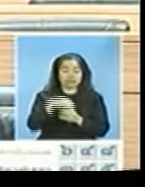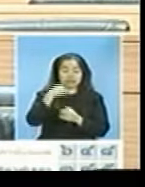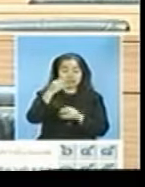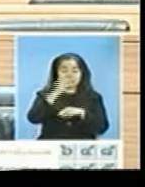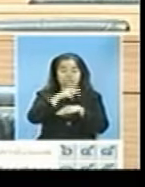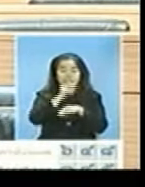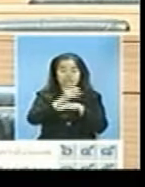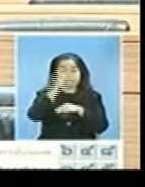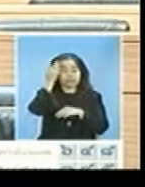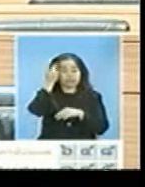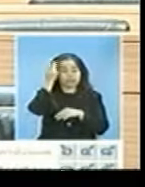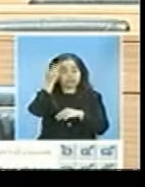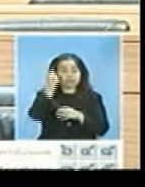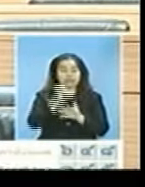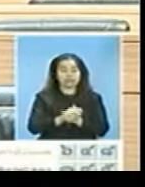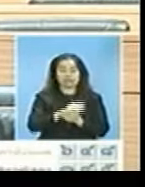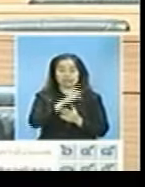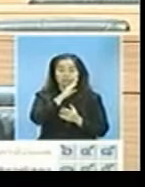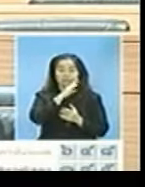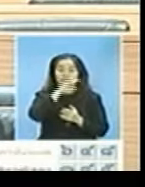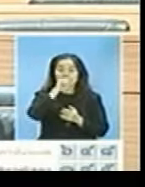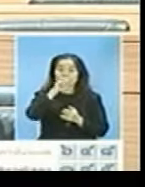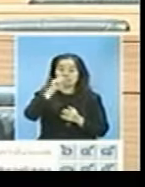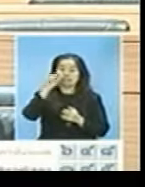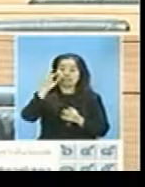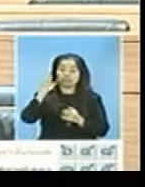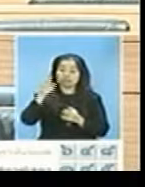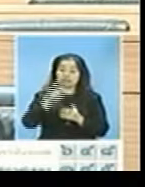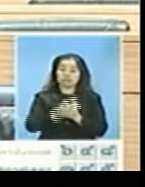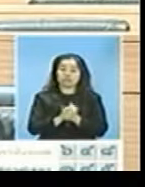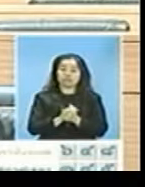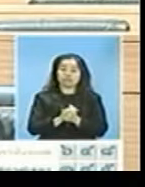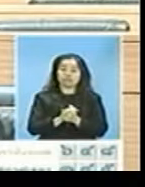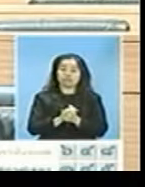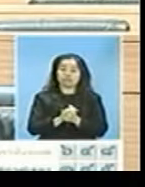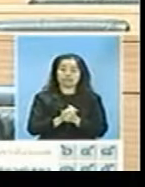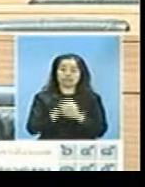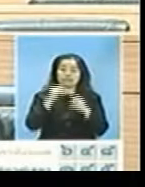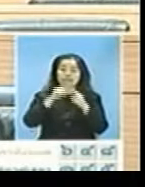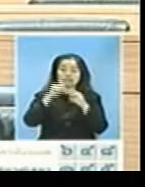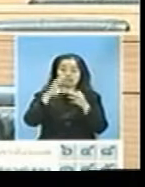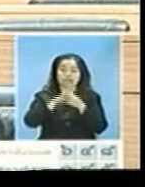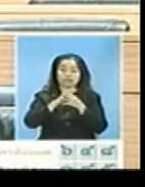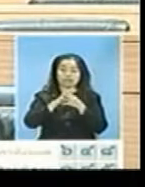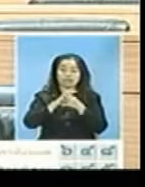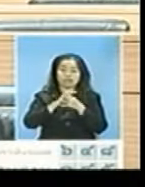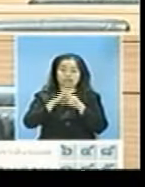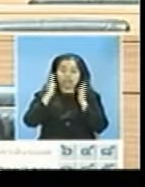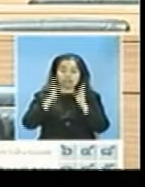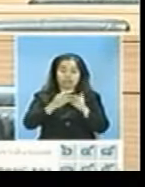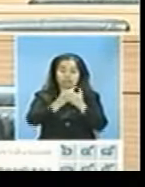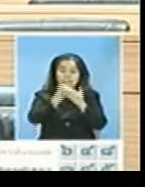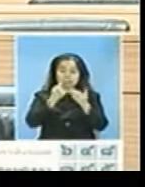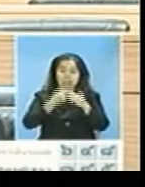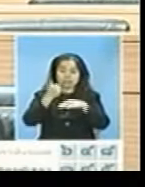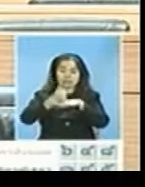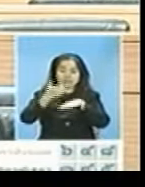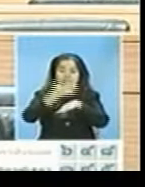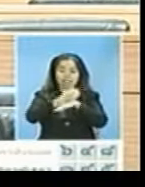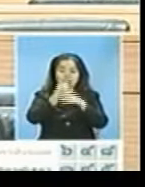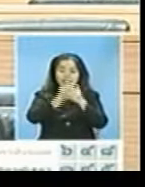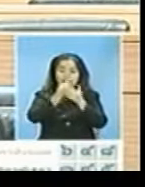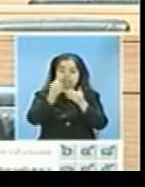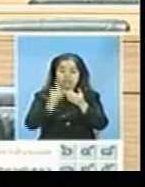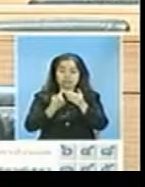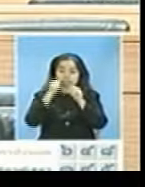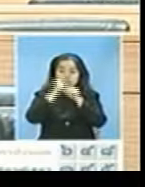สิครับว่าถ้าสสร.ประเภทที่มีเป็นคนของเป็นตัวแทนของพรรคการเมืองเข้ามาในลักษ